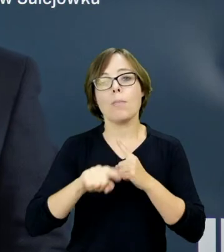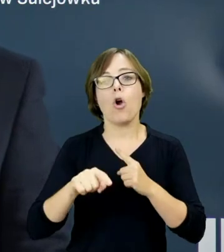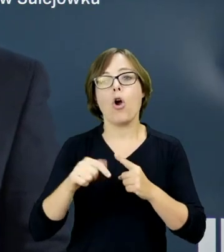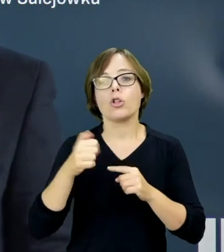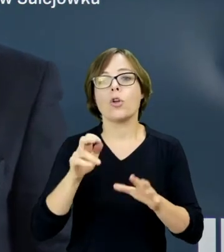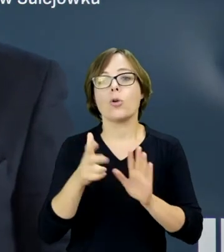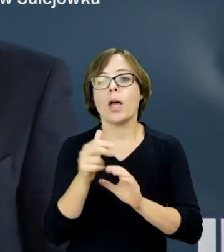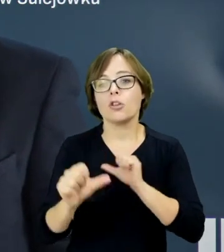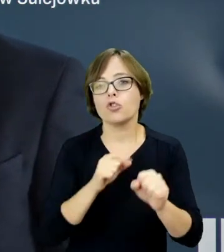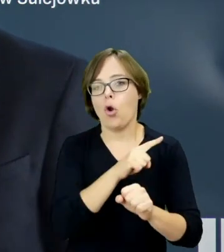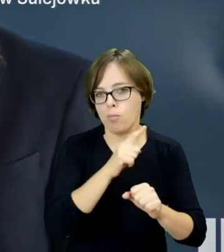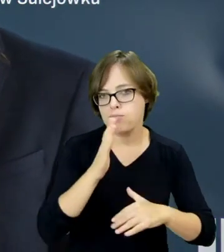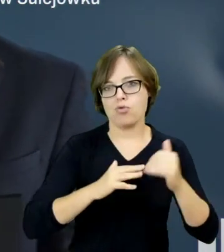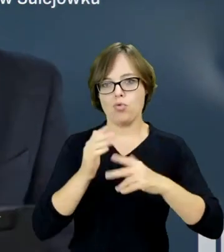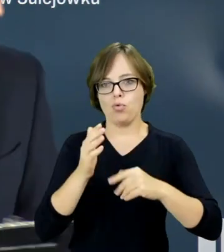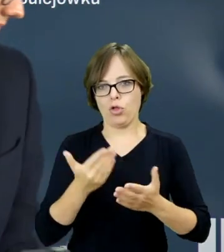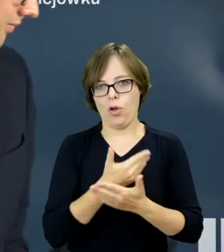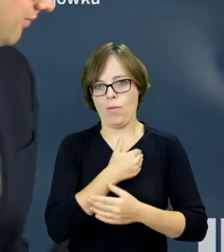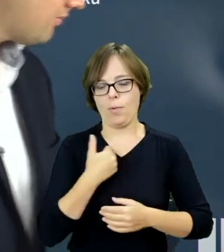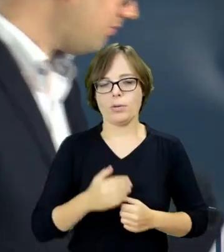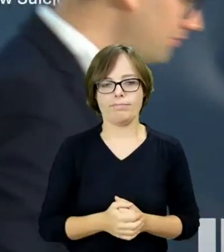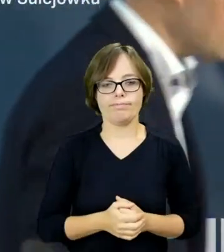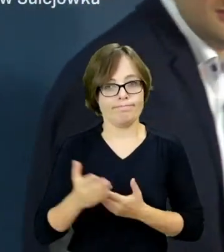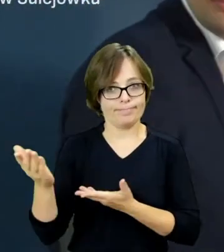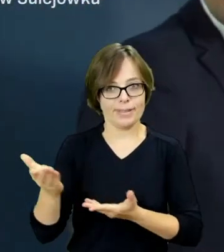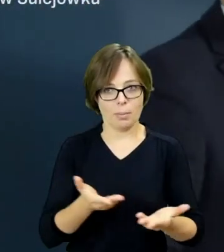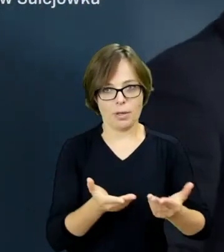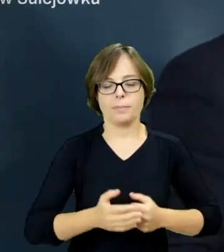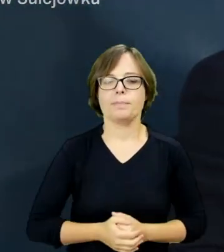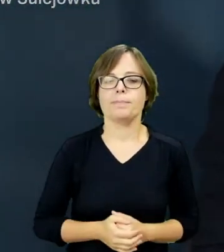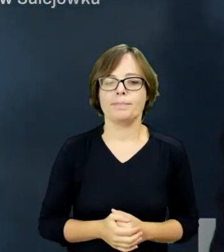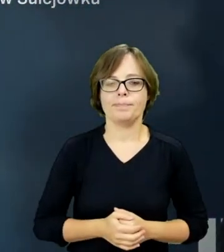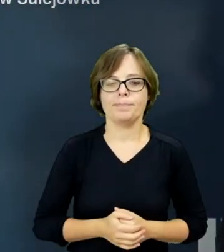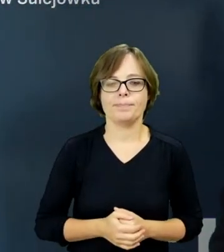1918. Bardzo proszę. Dobry.